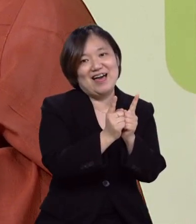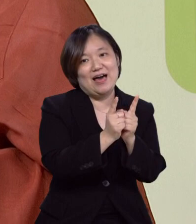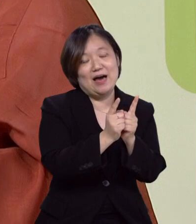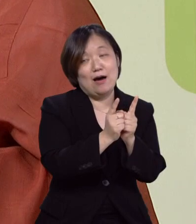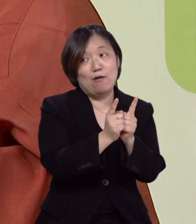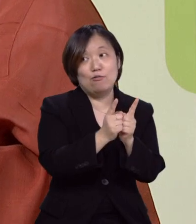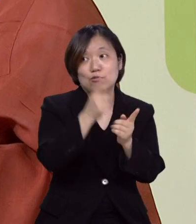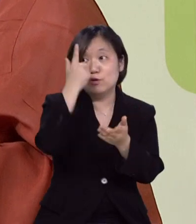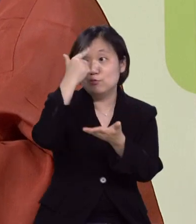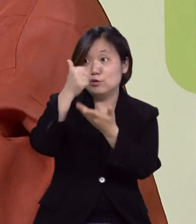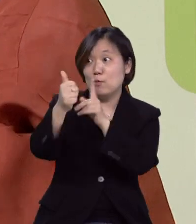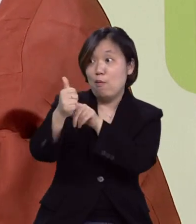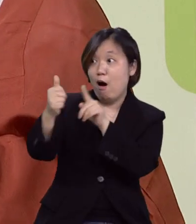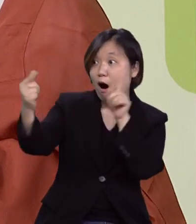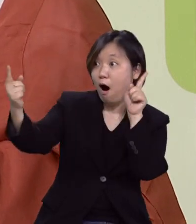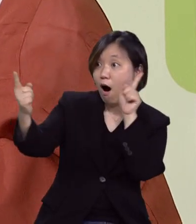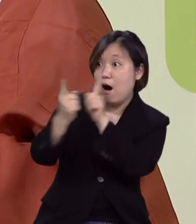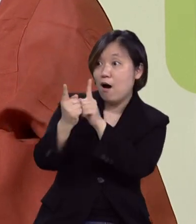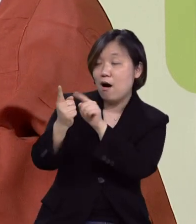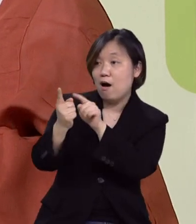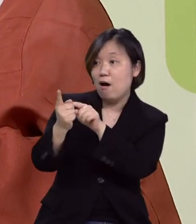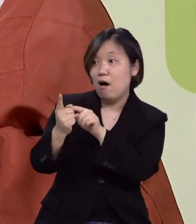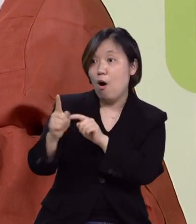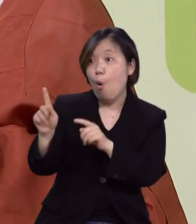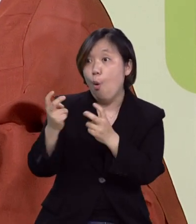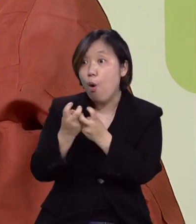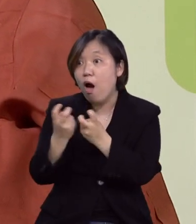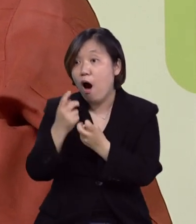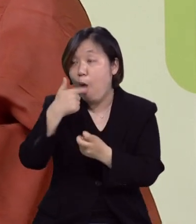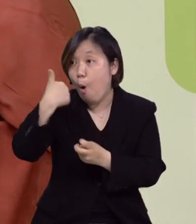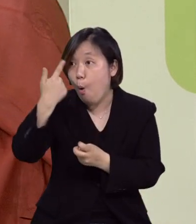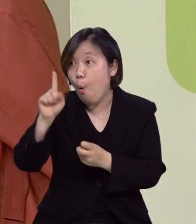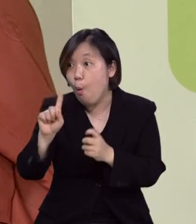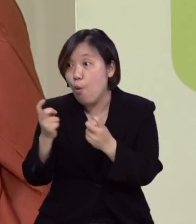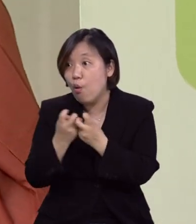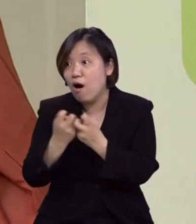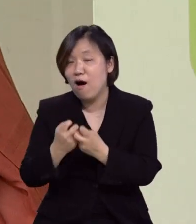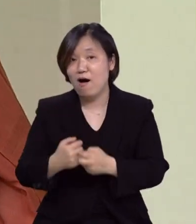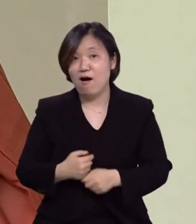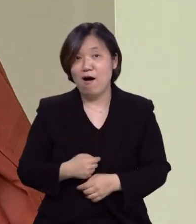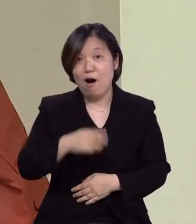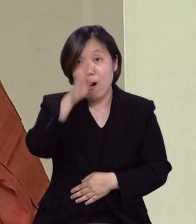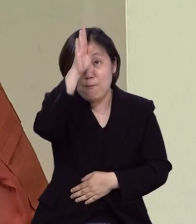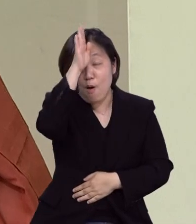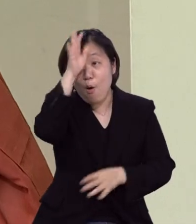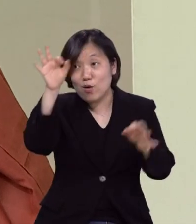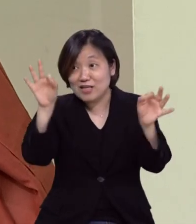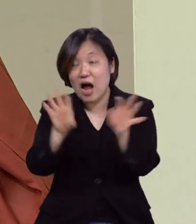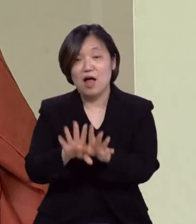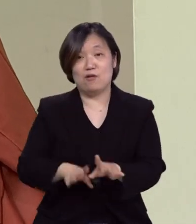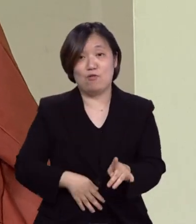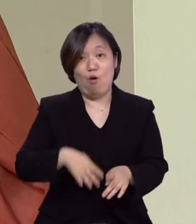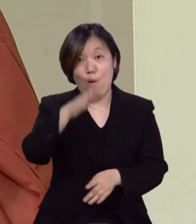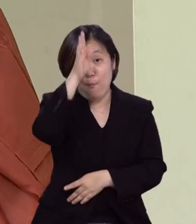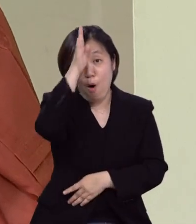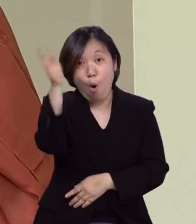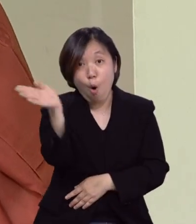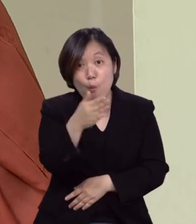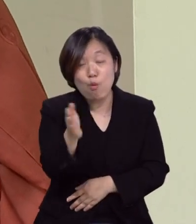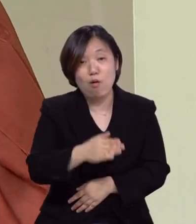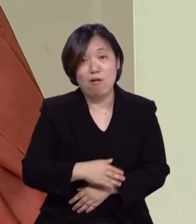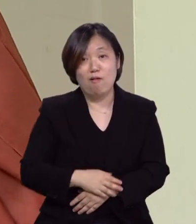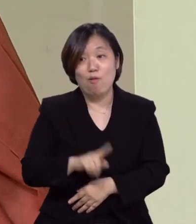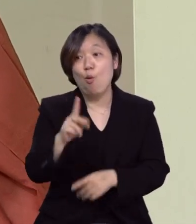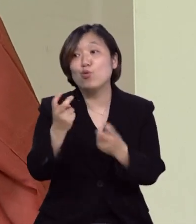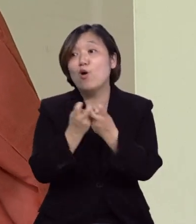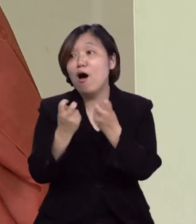딱 스님을 보는 순간 스님 어떻게 된 거냐고 병이 사라졌다고 어떻게 된 거냐고 그